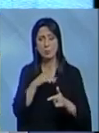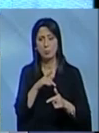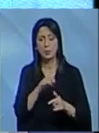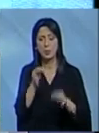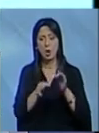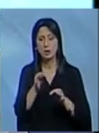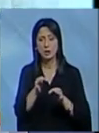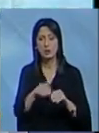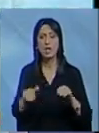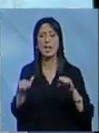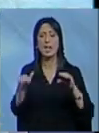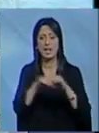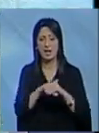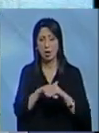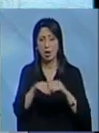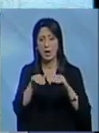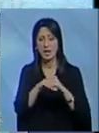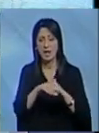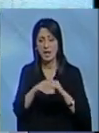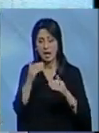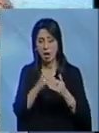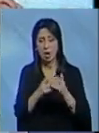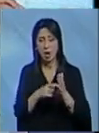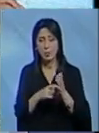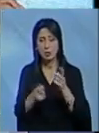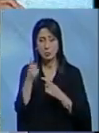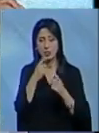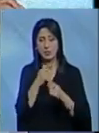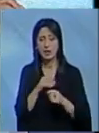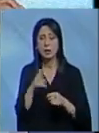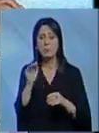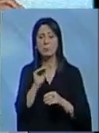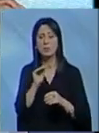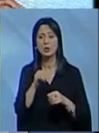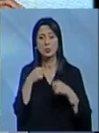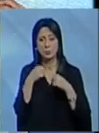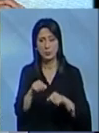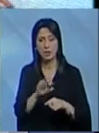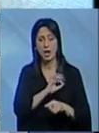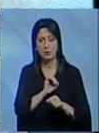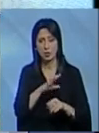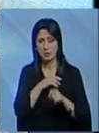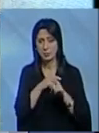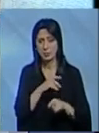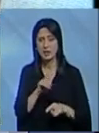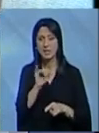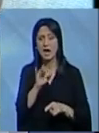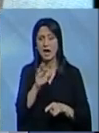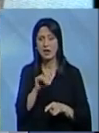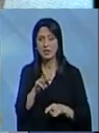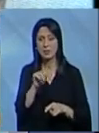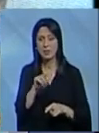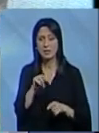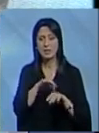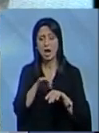აღკვეთის ღონისძიებად გირაო შეეფარდა. გირაოს ქვეშ ყოფმა კი გამოძიების ინფორმაციით ფიზიკური შეურაცხყოფა მიაყენა ერთ-ერთ ადვოკატს, ირაკლი ზაქარიაშვილს, და მას